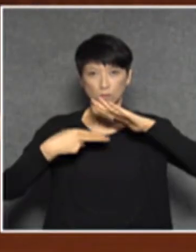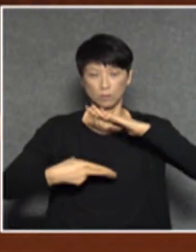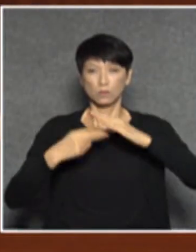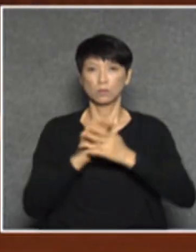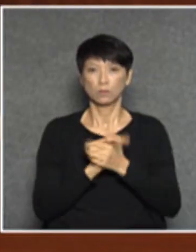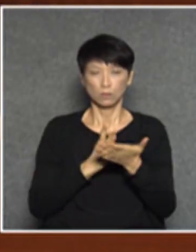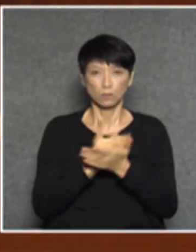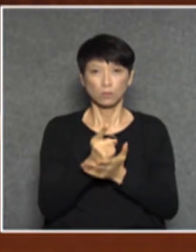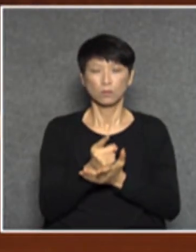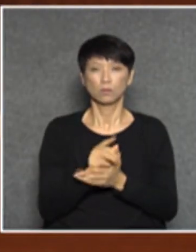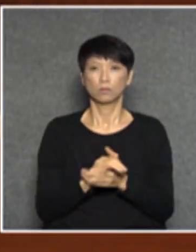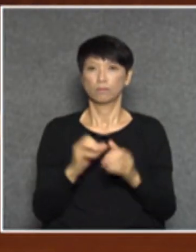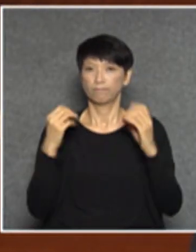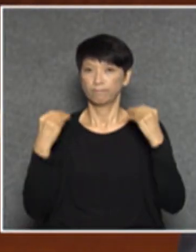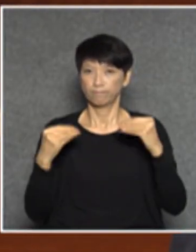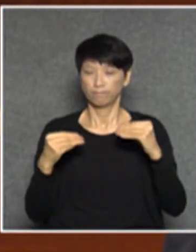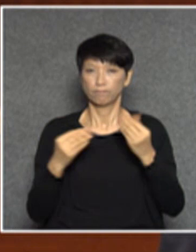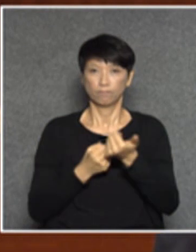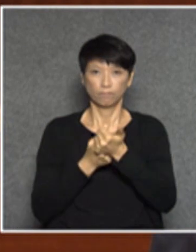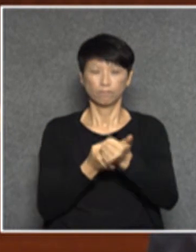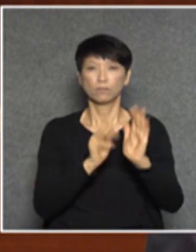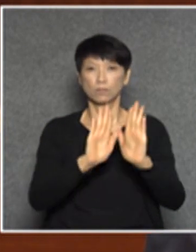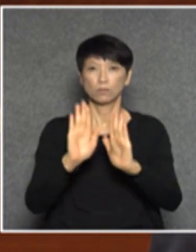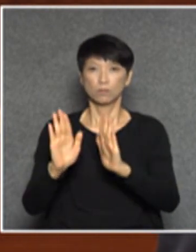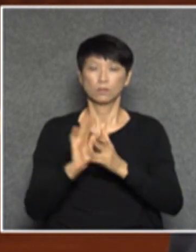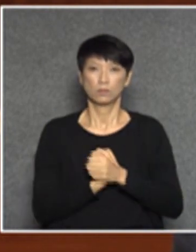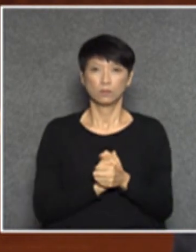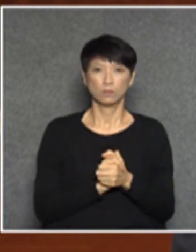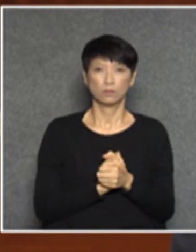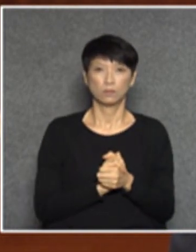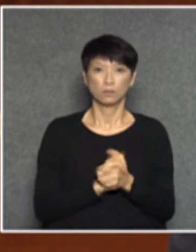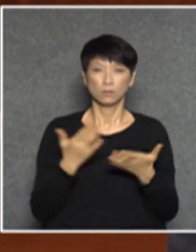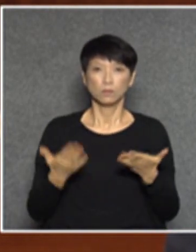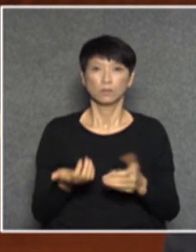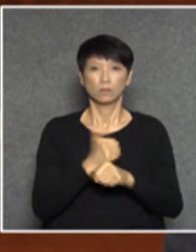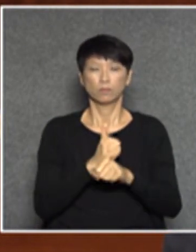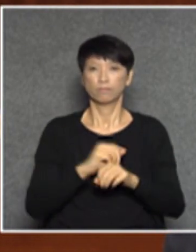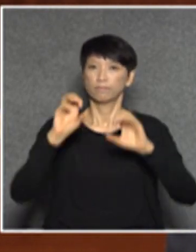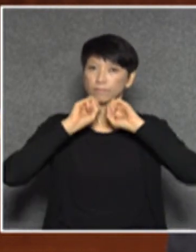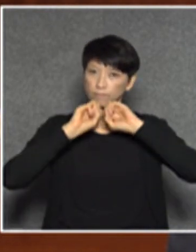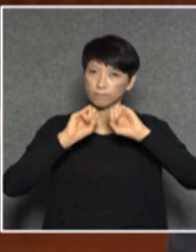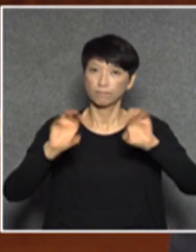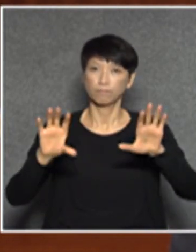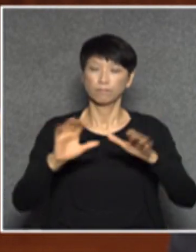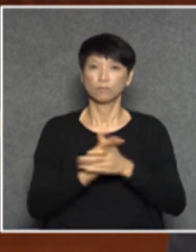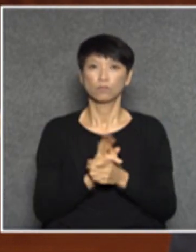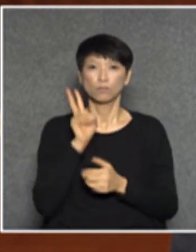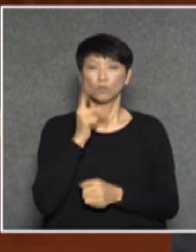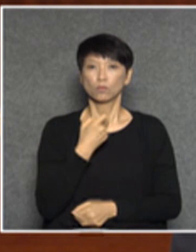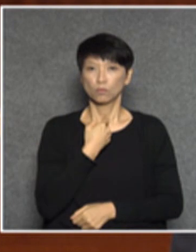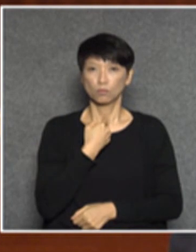專業諮詢同埋支援服務，咁所以喺依度咧亦都可以趁啲機會咧呼籲一下，有需要做